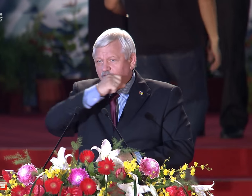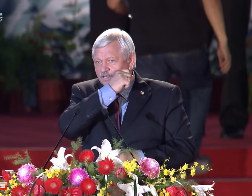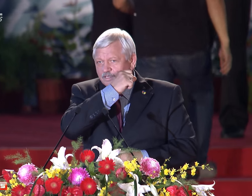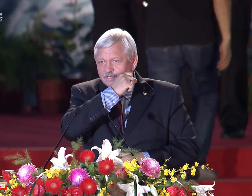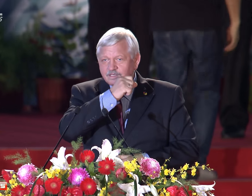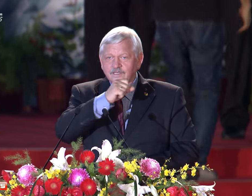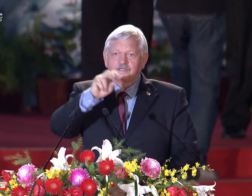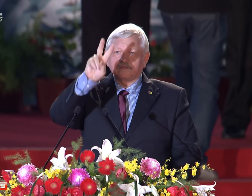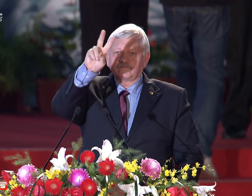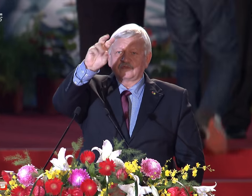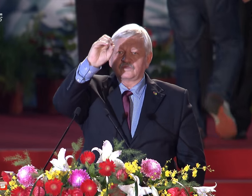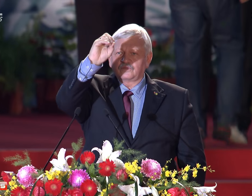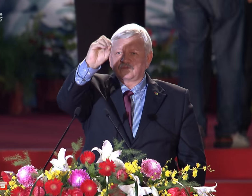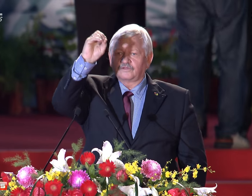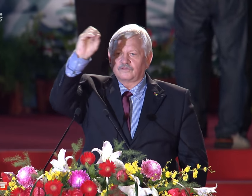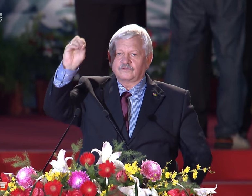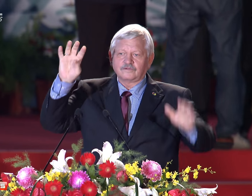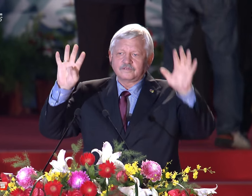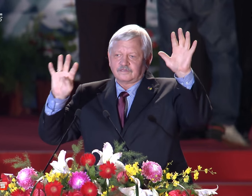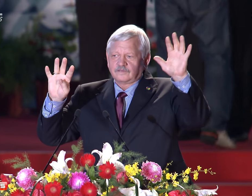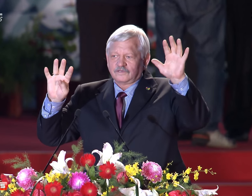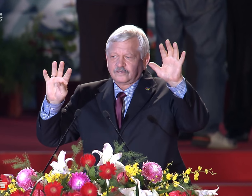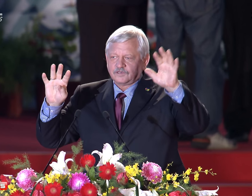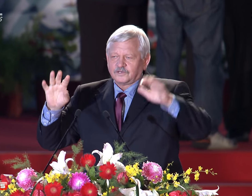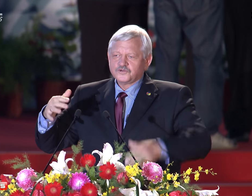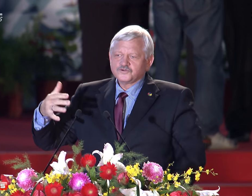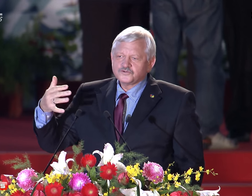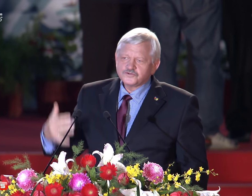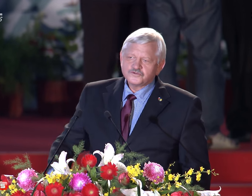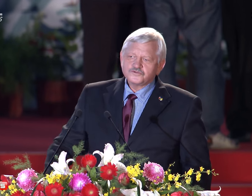我永远不能忘记的听障奥运在哪